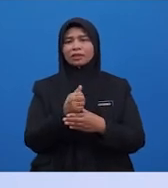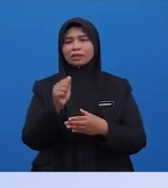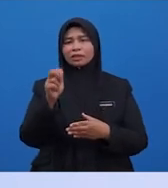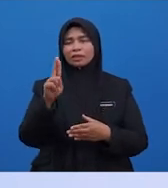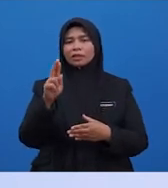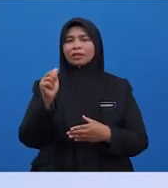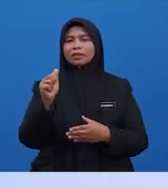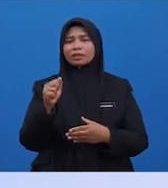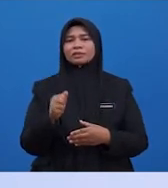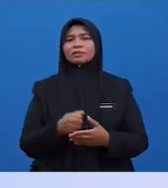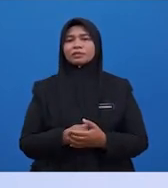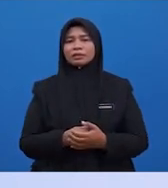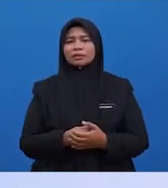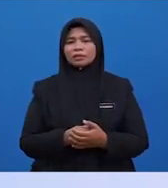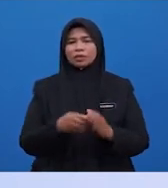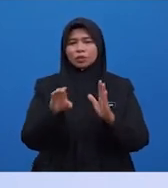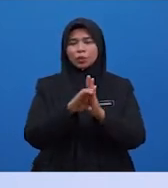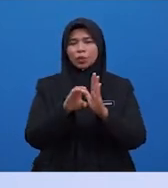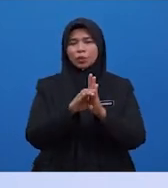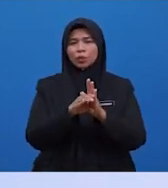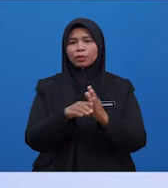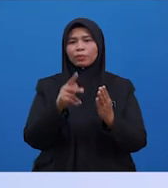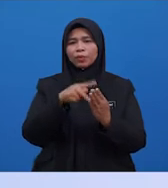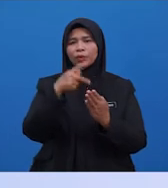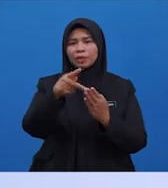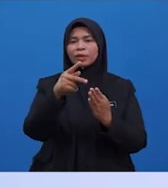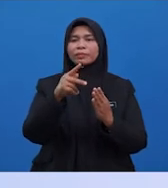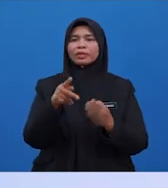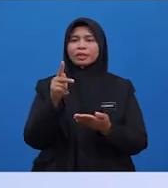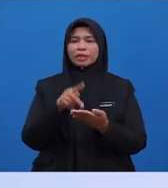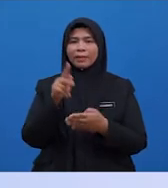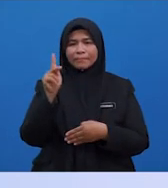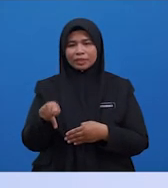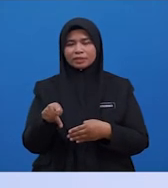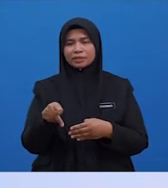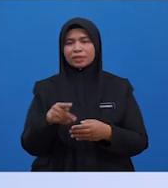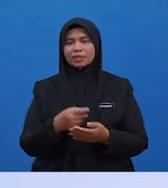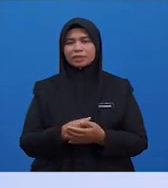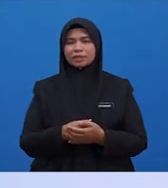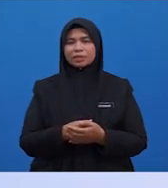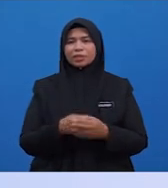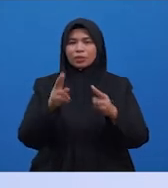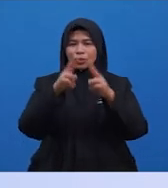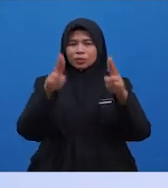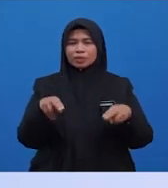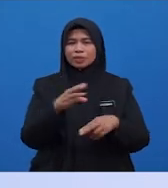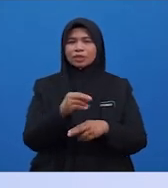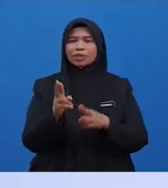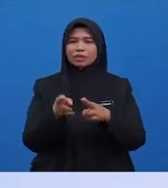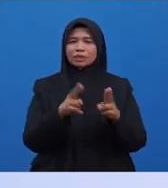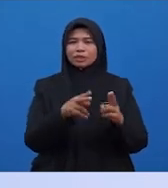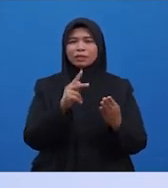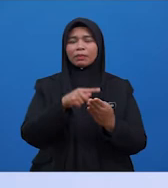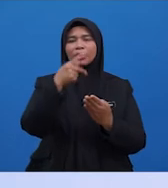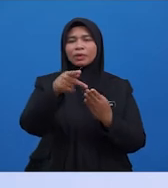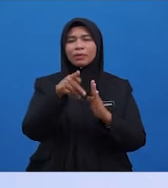atlet. Contohnya, melalui program mengenal pasti bakat sukan, menguji dan merangka